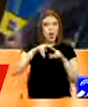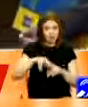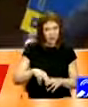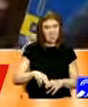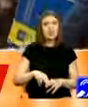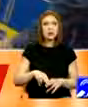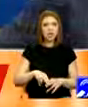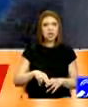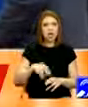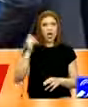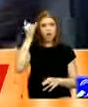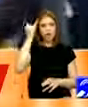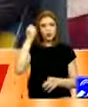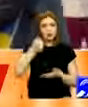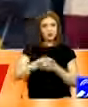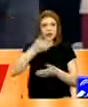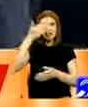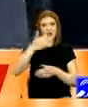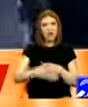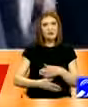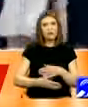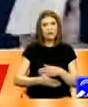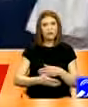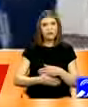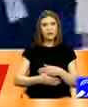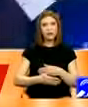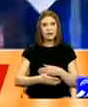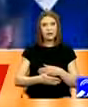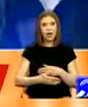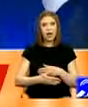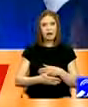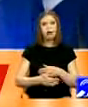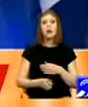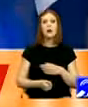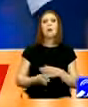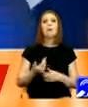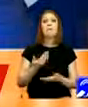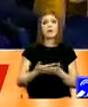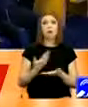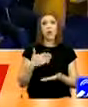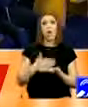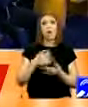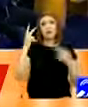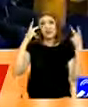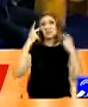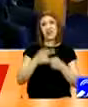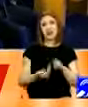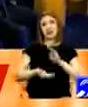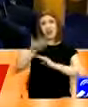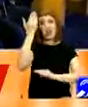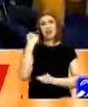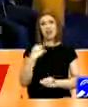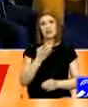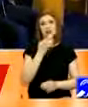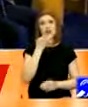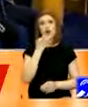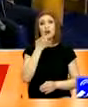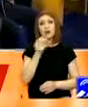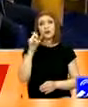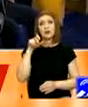aceasta functie până la finalul sesiunii parlamentare În primul rând pentru că asta a fost intelegerea înainte de congresul extraordinar